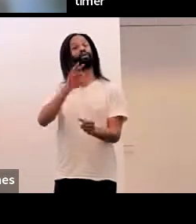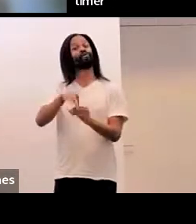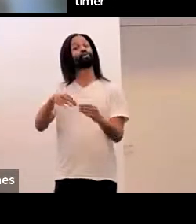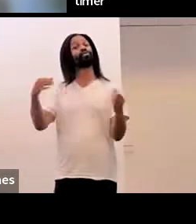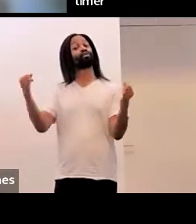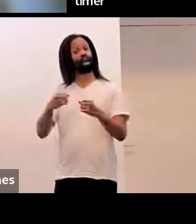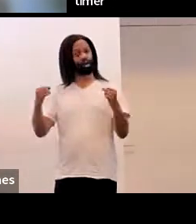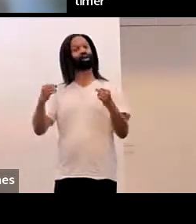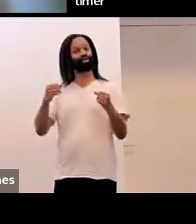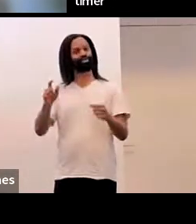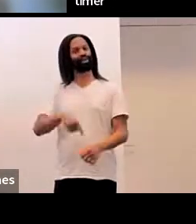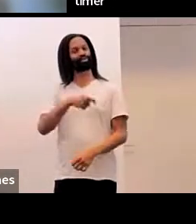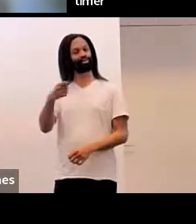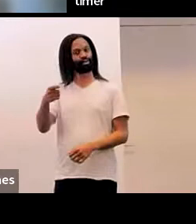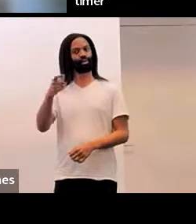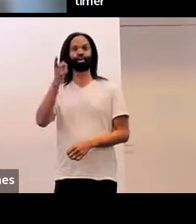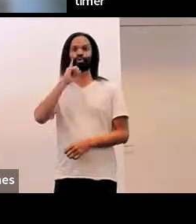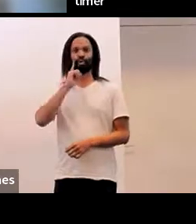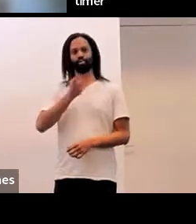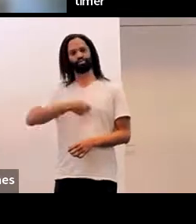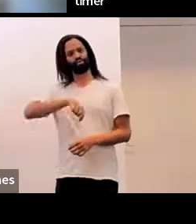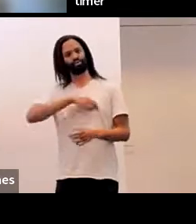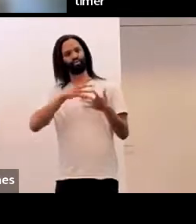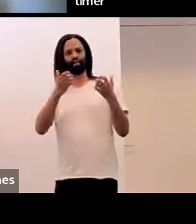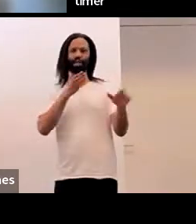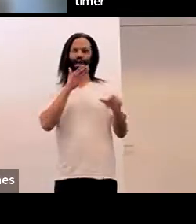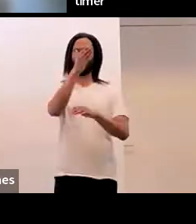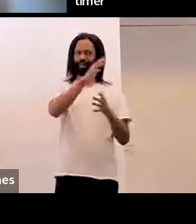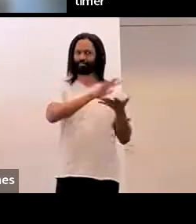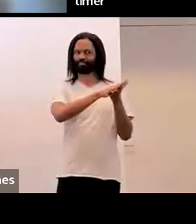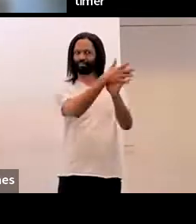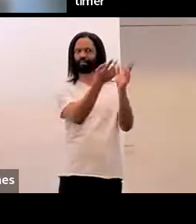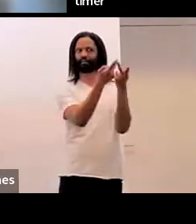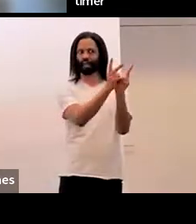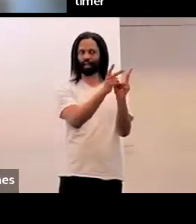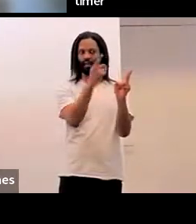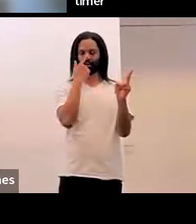l'ambition que nous portons pour la ville de demain. Je vous remercie.